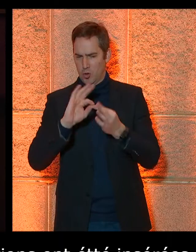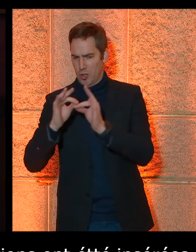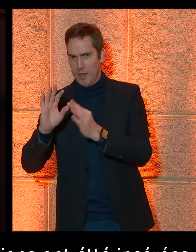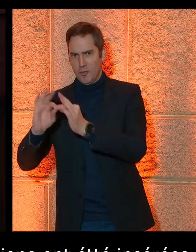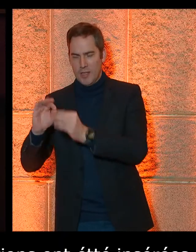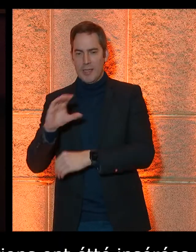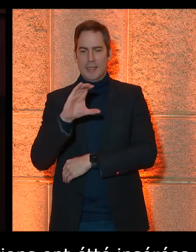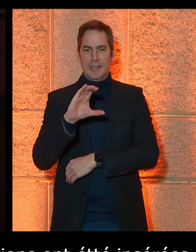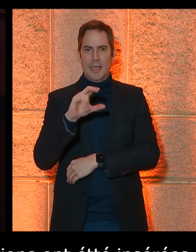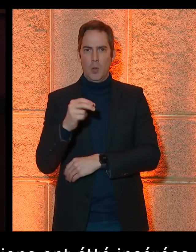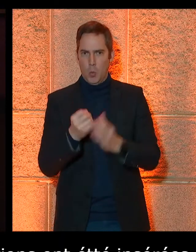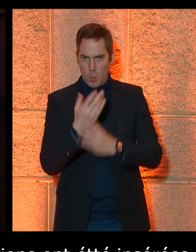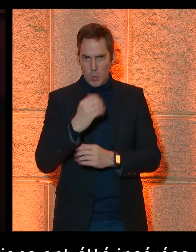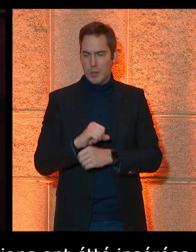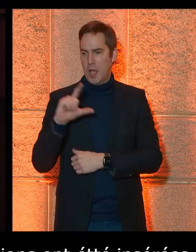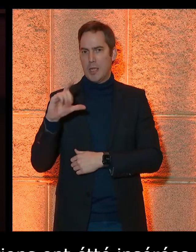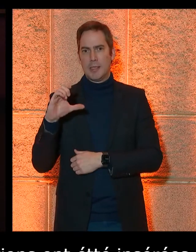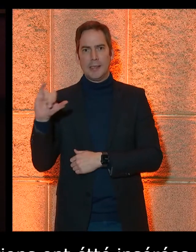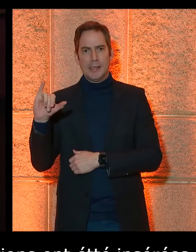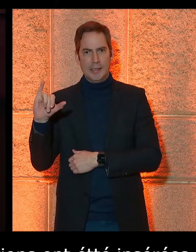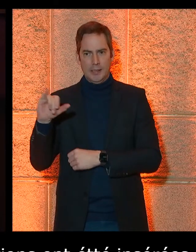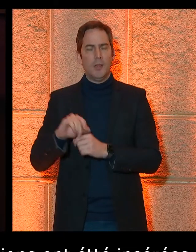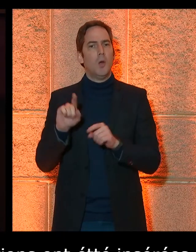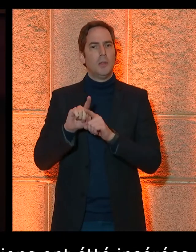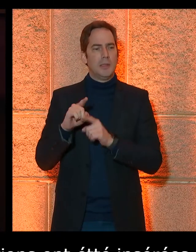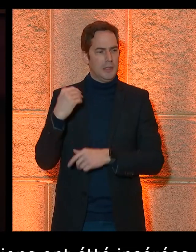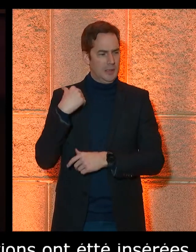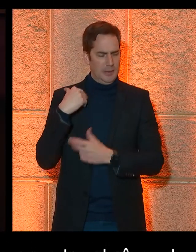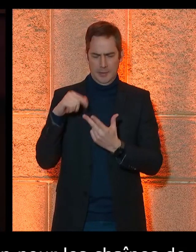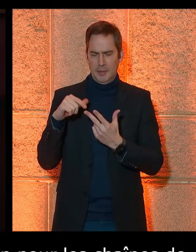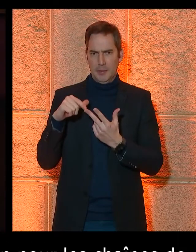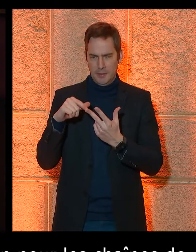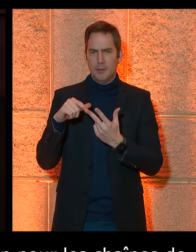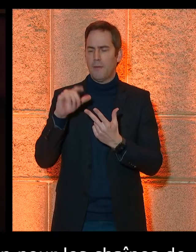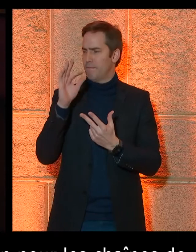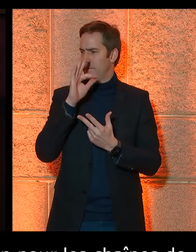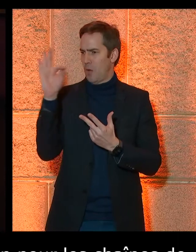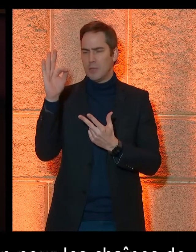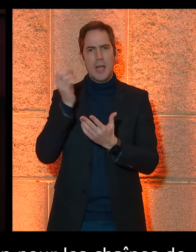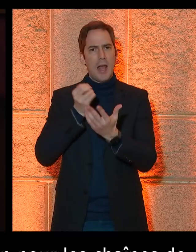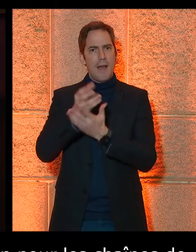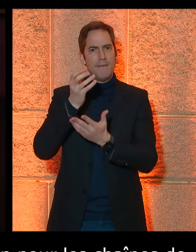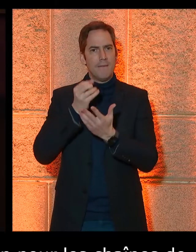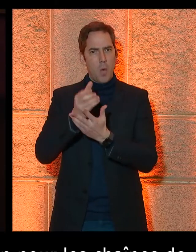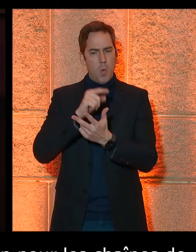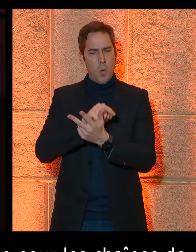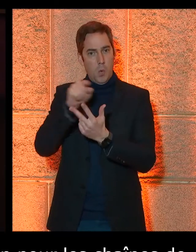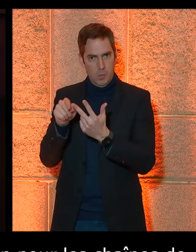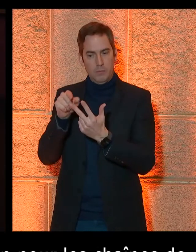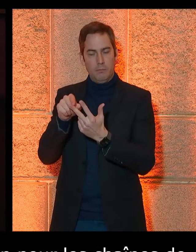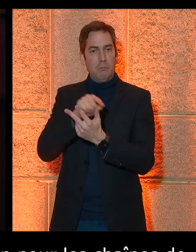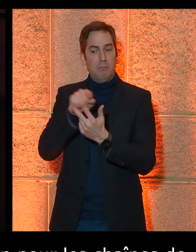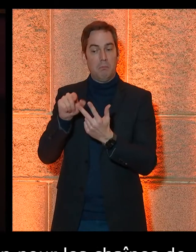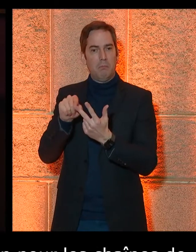et LCI. Et puis il y a eu l'arrivée évidemment de la chaîne d'information continue du service public France Info, qui